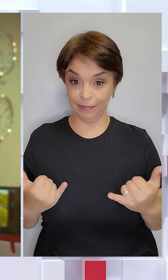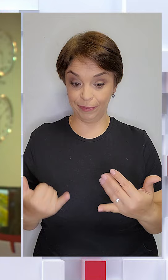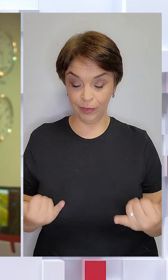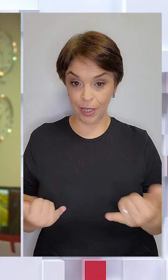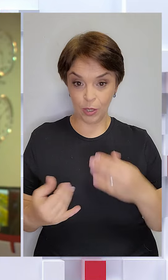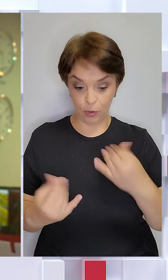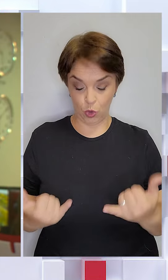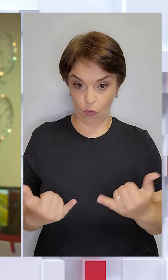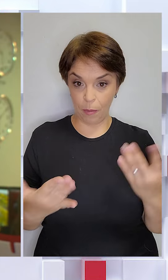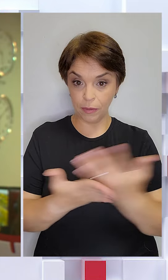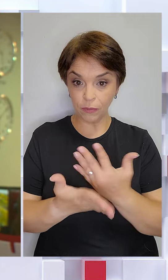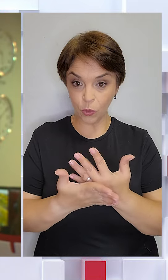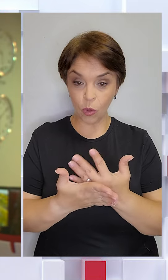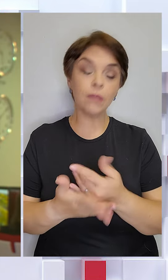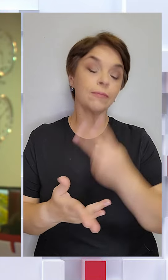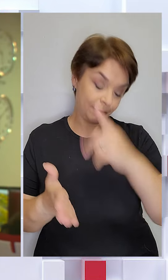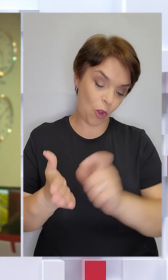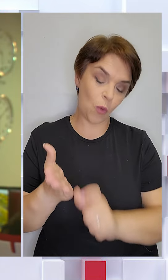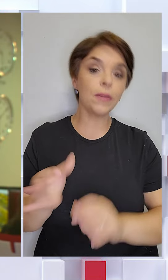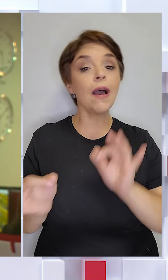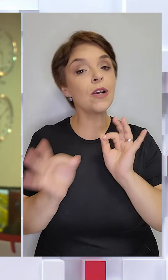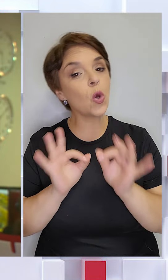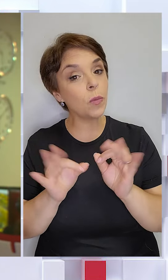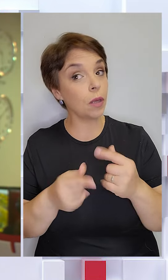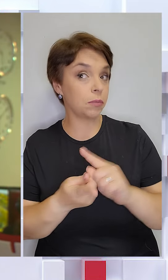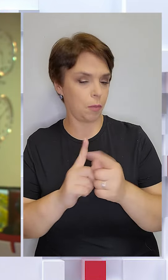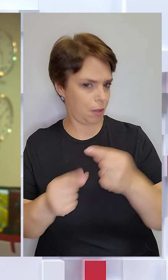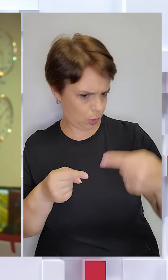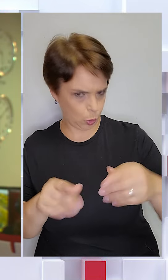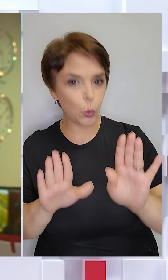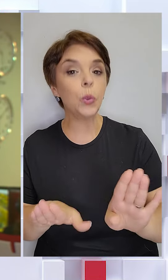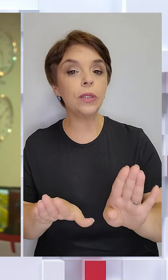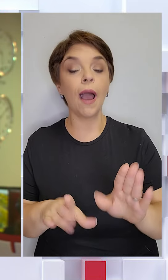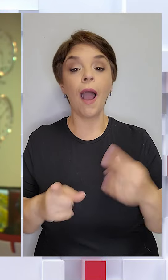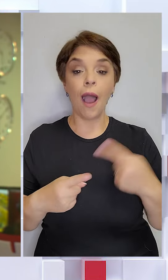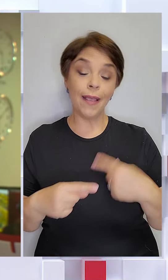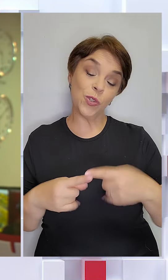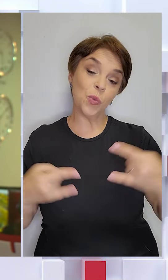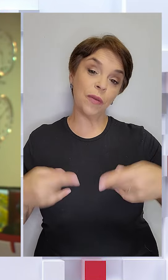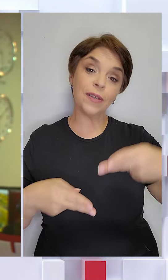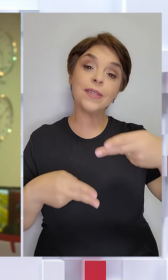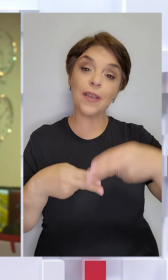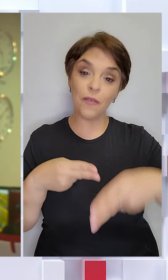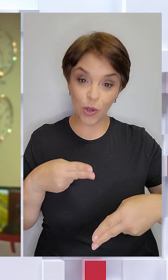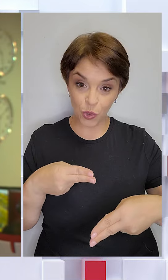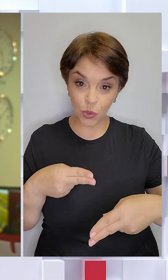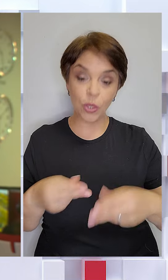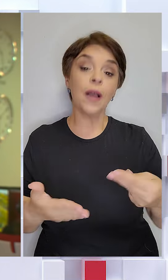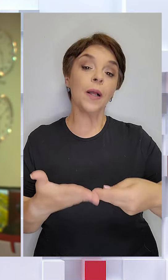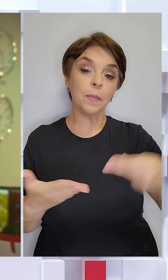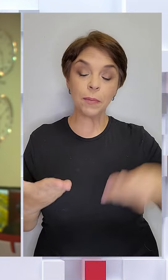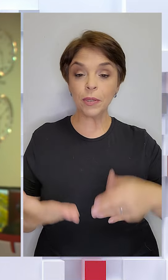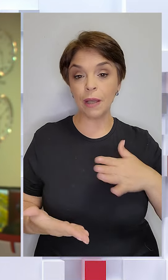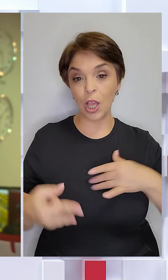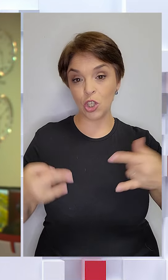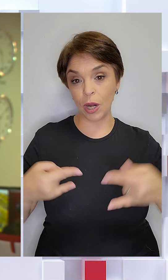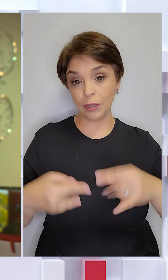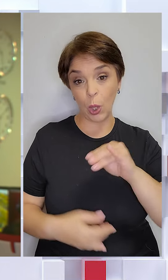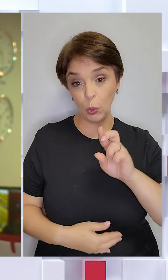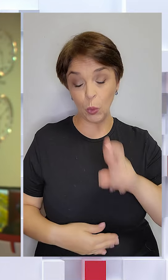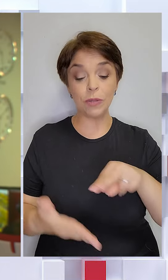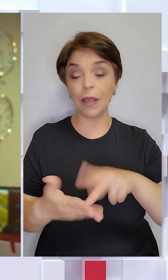часів незалежності? Пишіть в коментарях, рекомендуйте або навпаки критикуйте. Ну а я на цьому ефір ТСН завершую. Підписуйтесь на наш канал